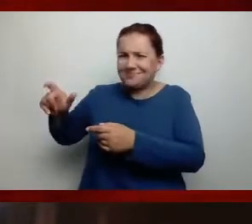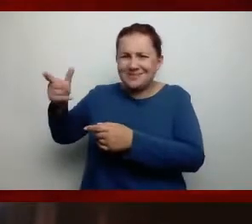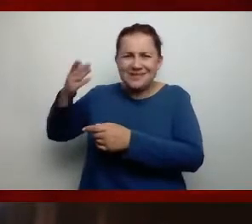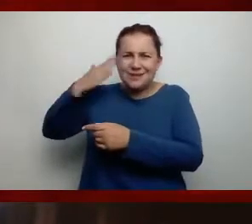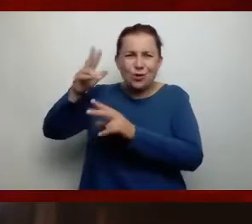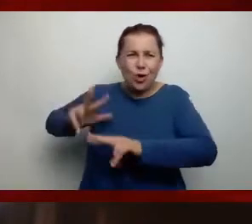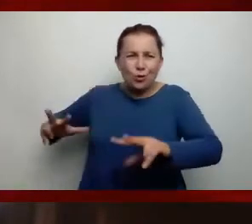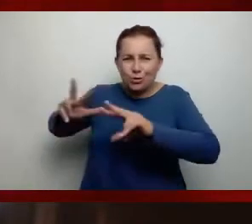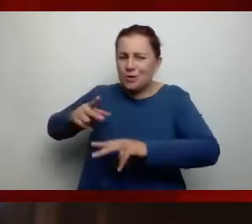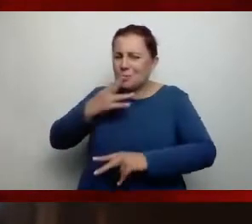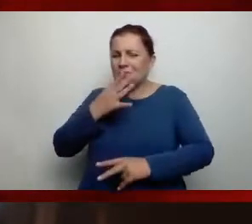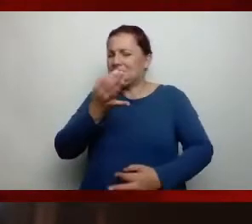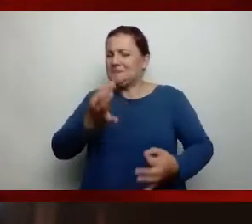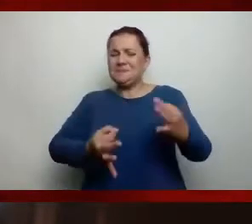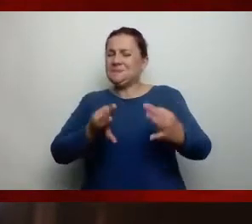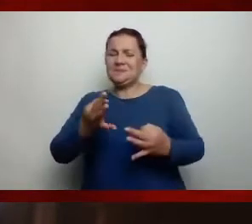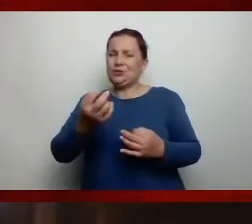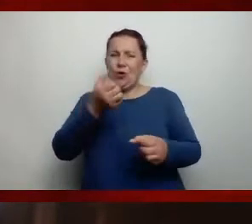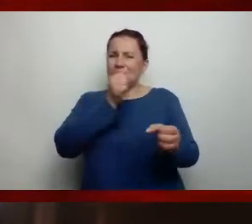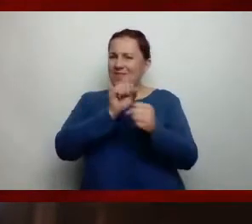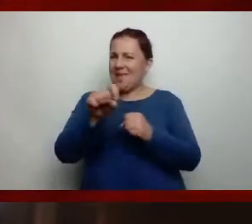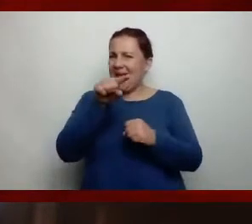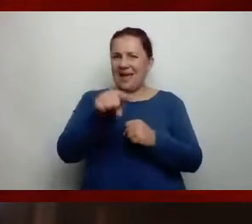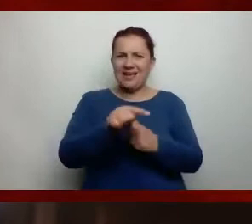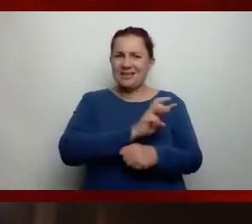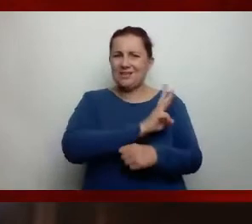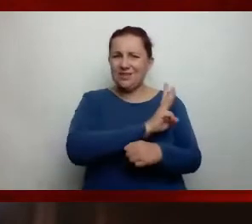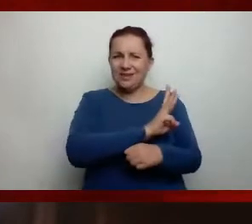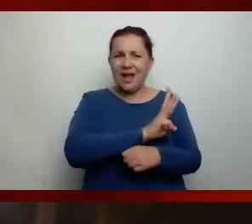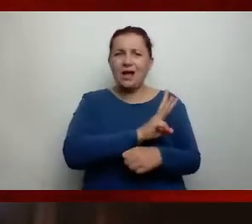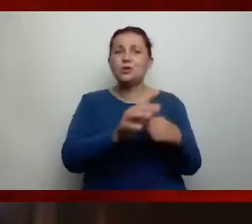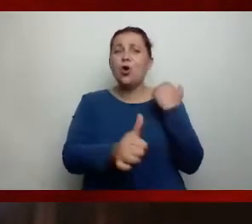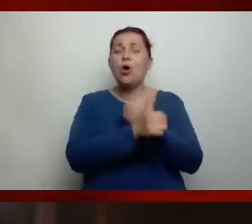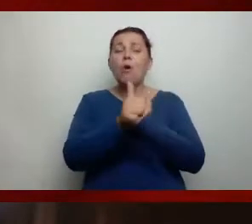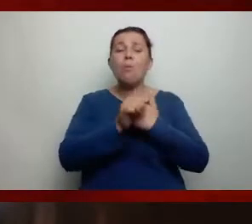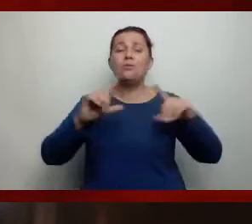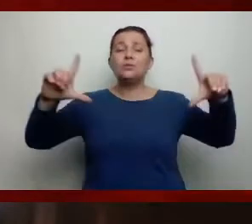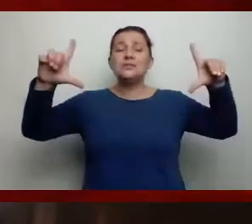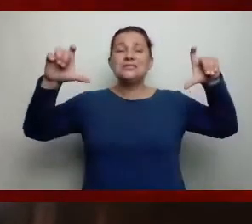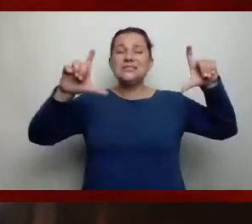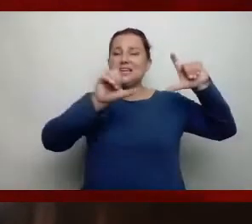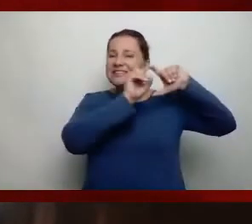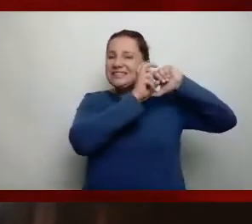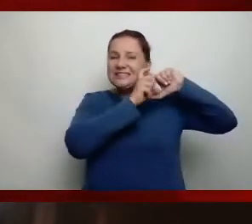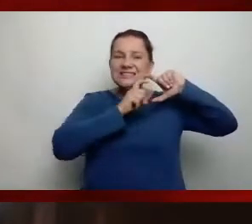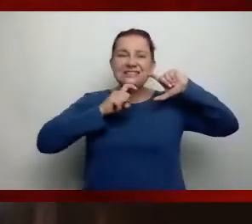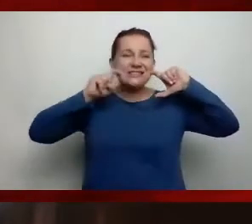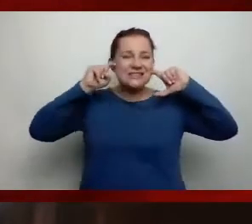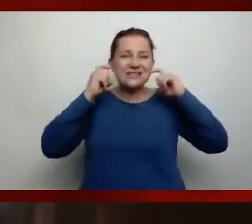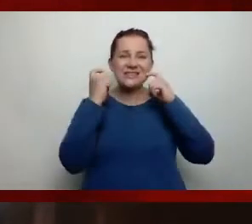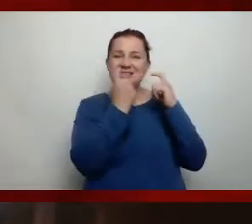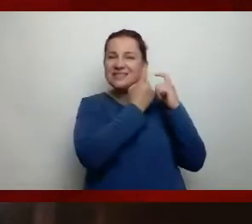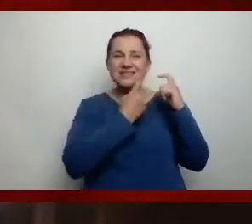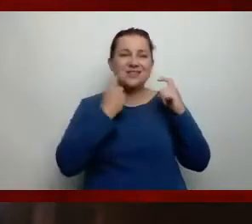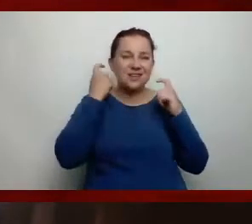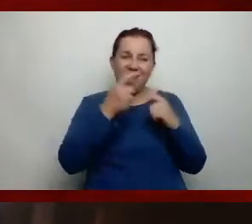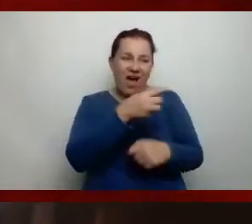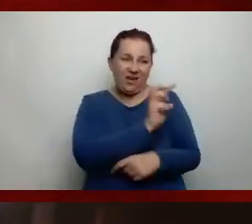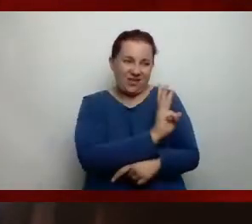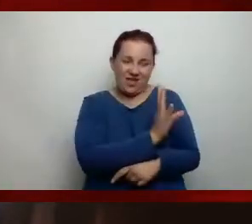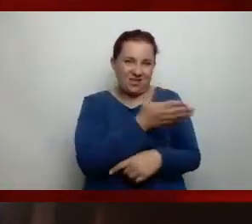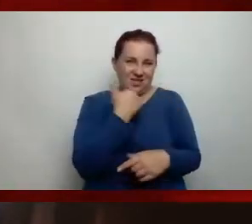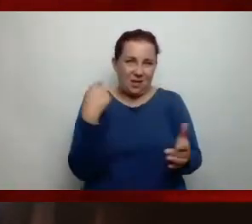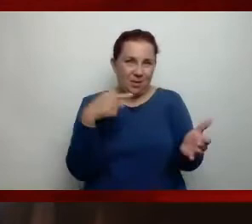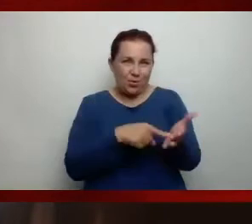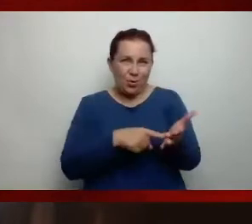Witkacy, ze względu na fotografię czaszki z pełnym uzębieniem, a jak wiadomo, Witkacy takowym nie dysponował. To też wprost Jacek w